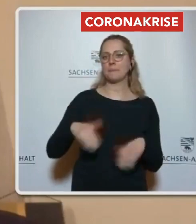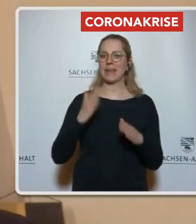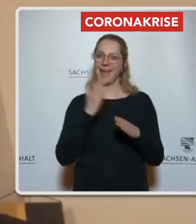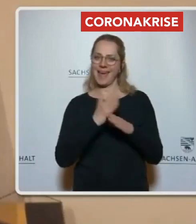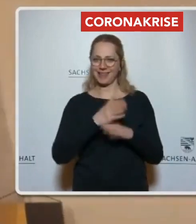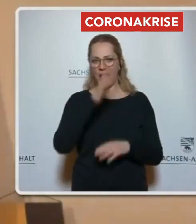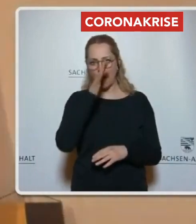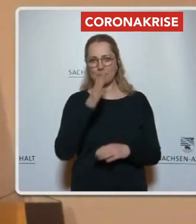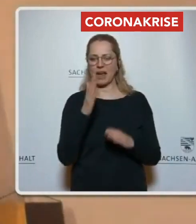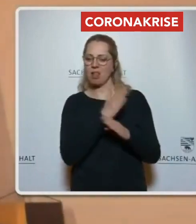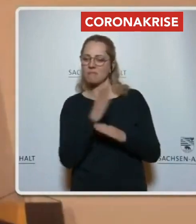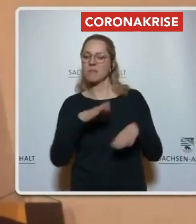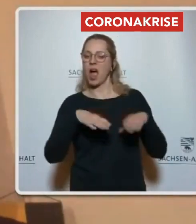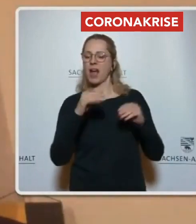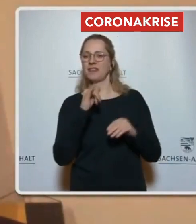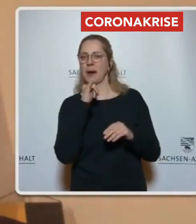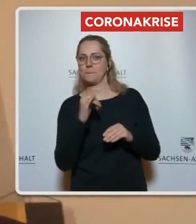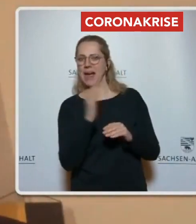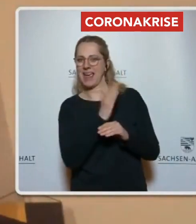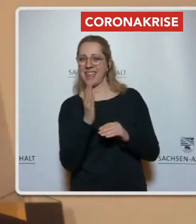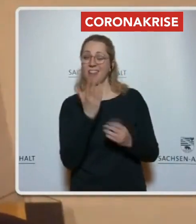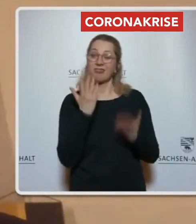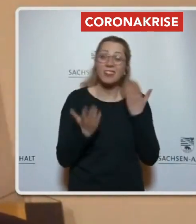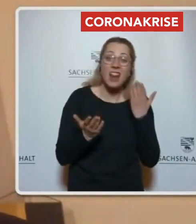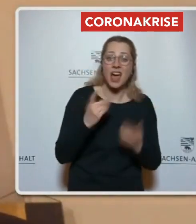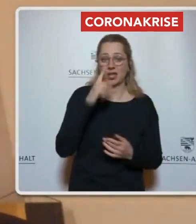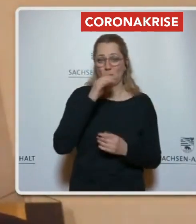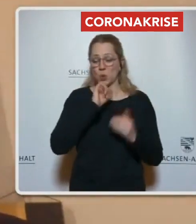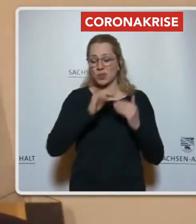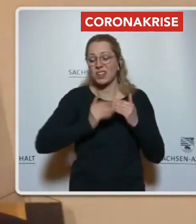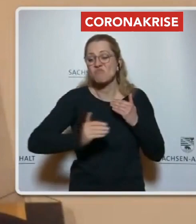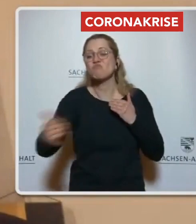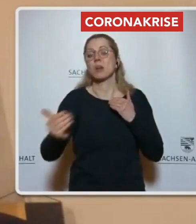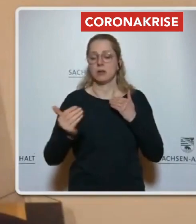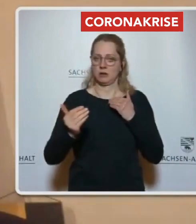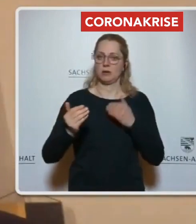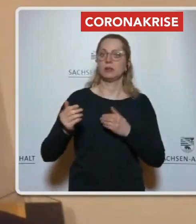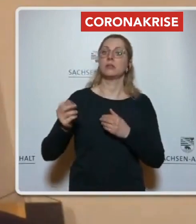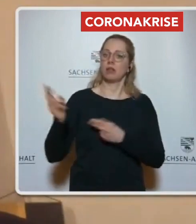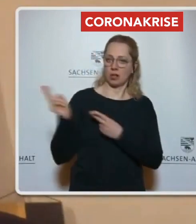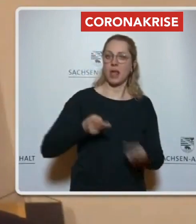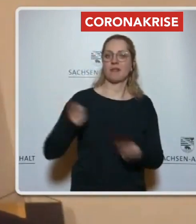Anfang Juni, ist ja doch eine große Zahl bundesweit, dort sich